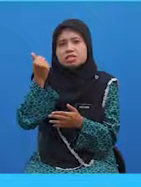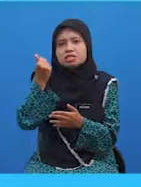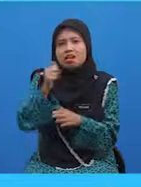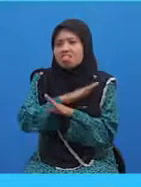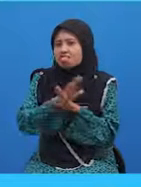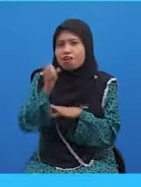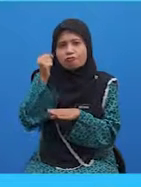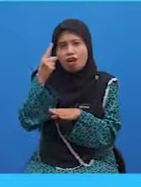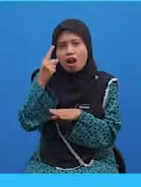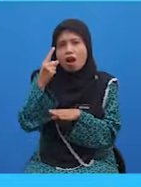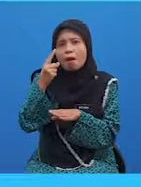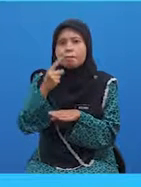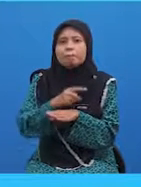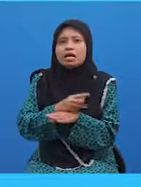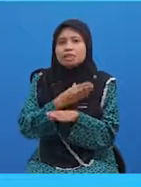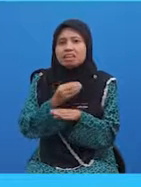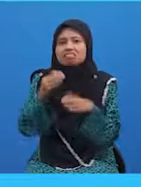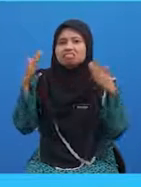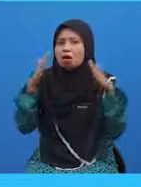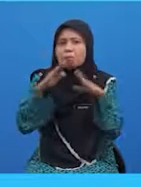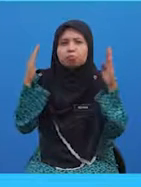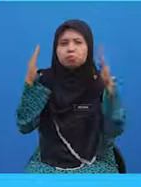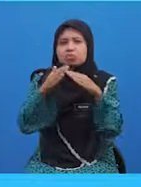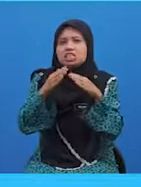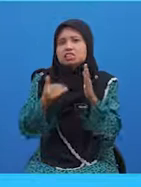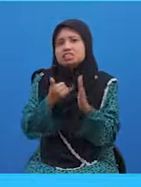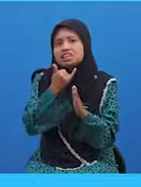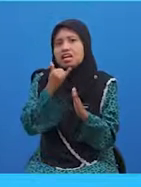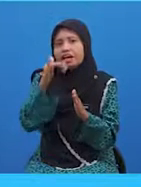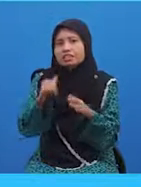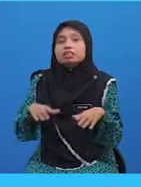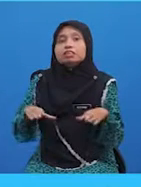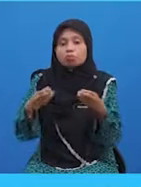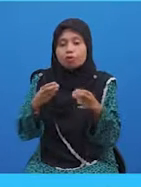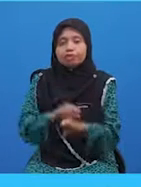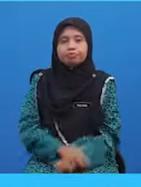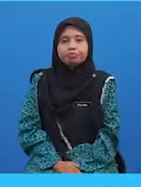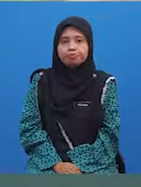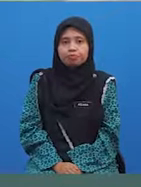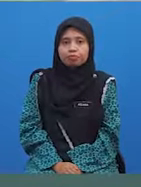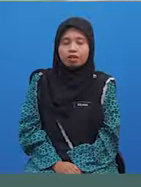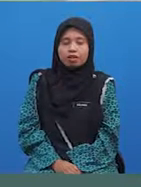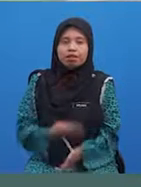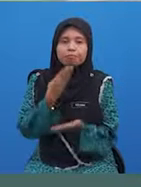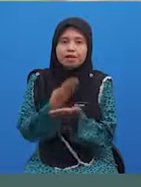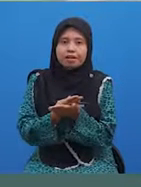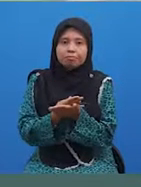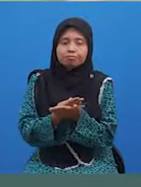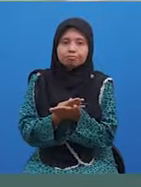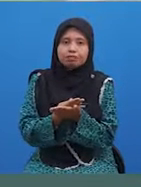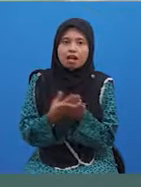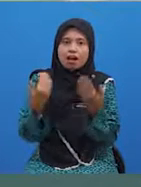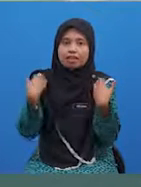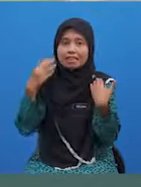tidak faham hukum bahasa dan tidak peduli kesalahan yang dilakukan. Baiklah pelajar,